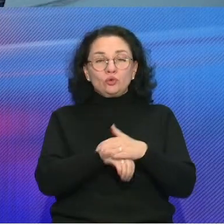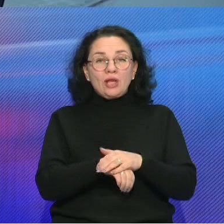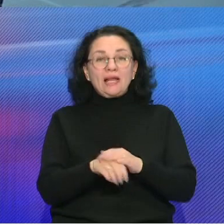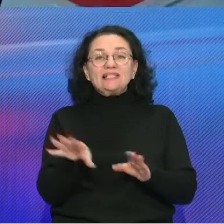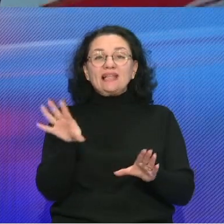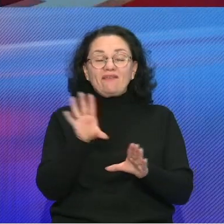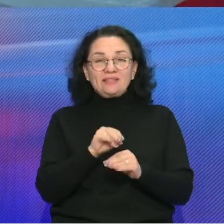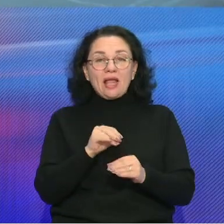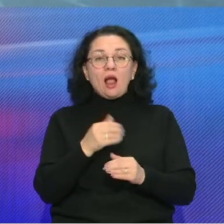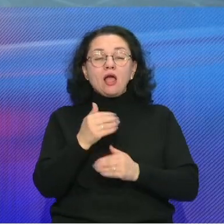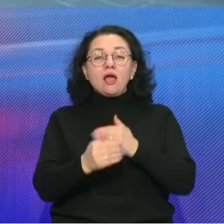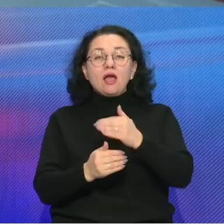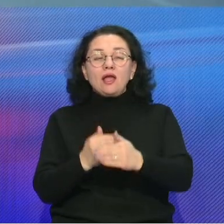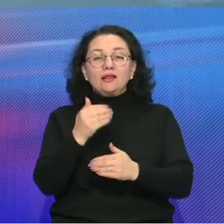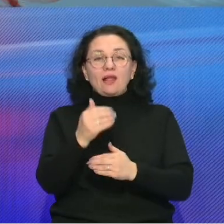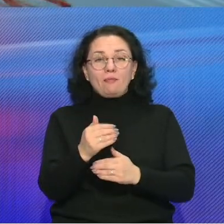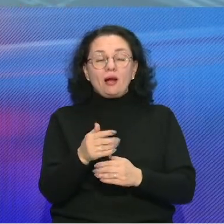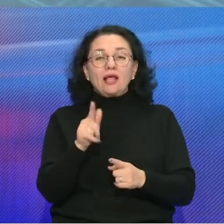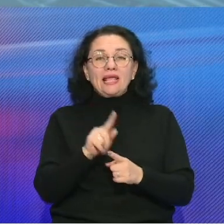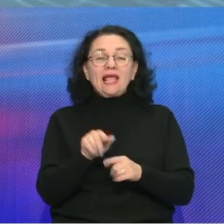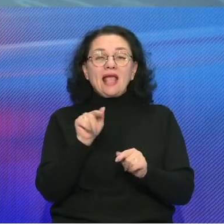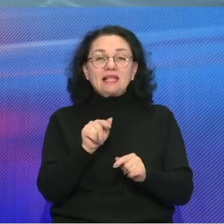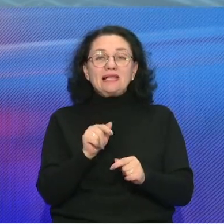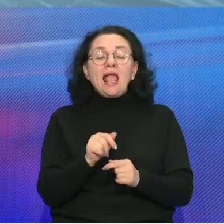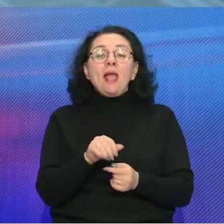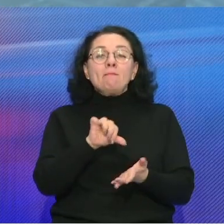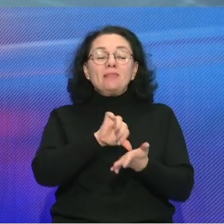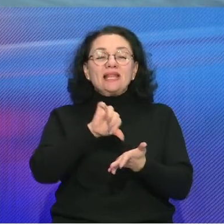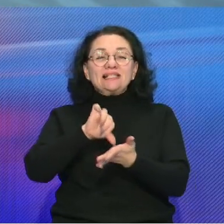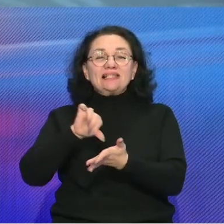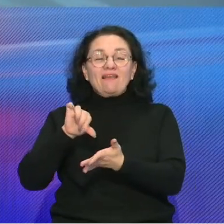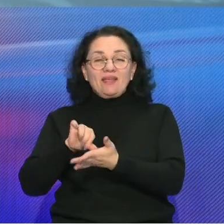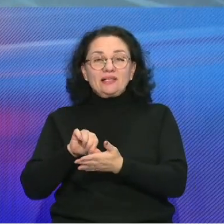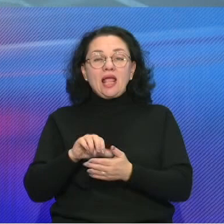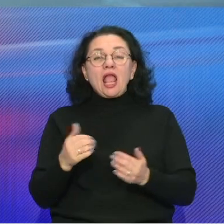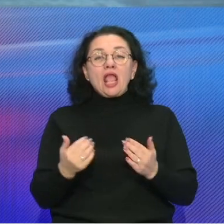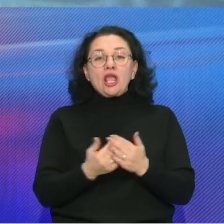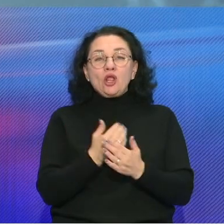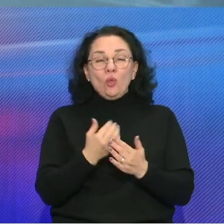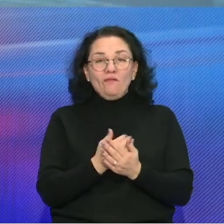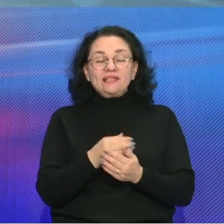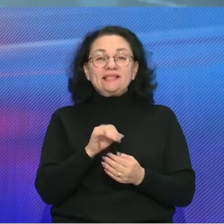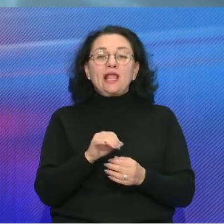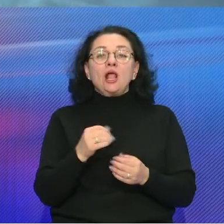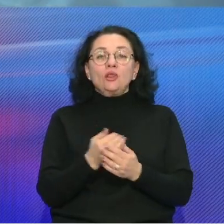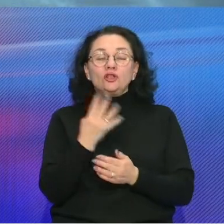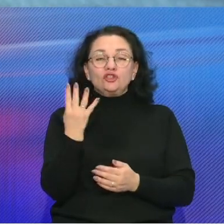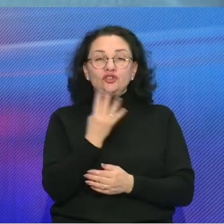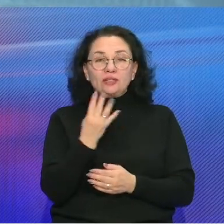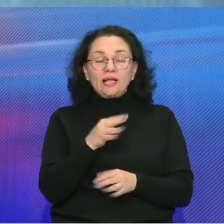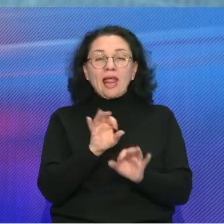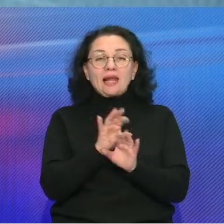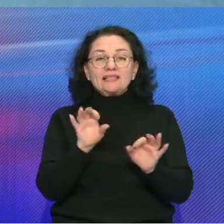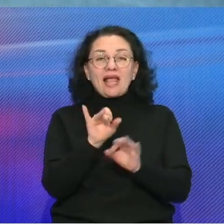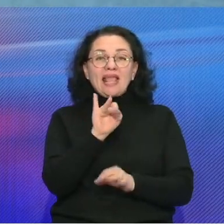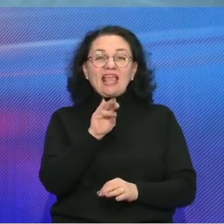этапах. Об задачах, которые ускладены на представников организации, эксклюзивно новинам на 4, рассказал Иван Тустов,